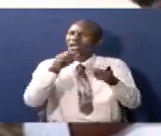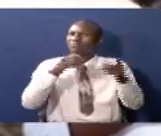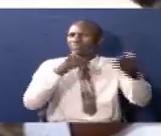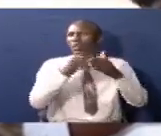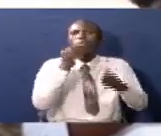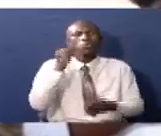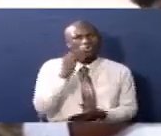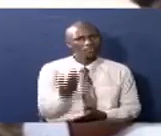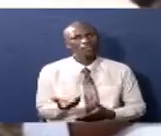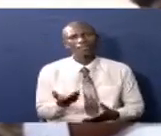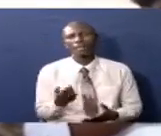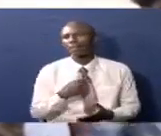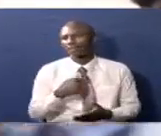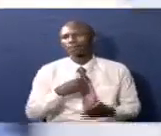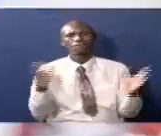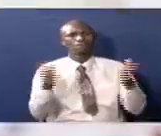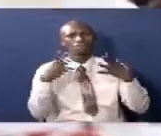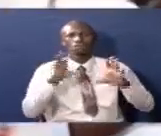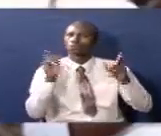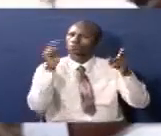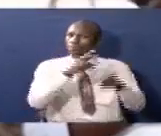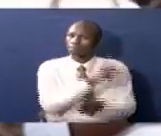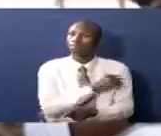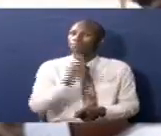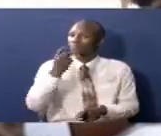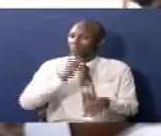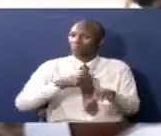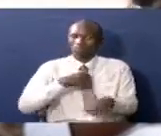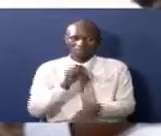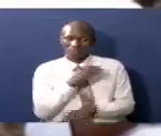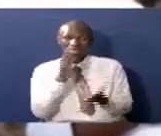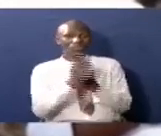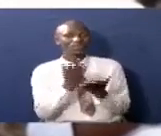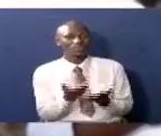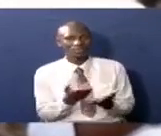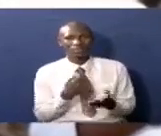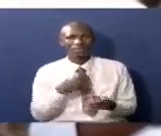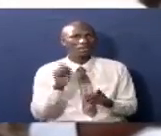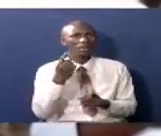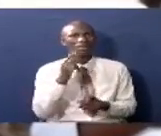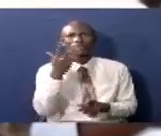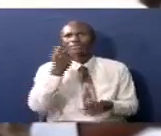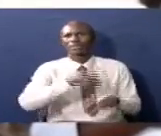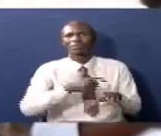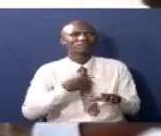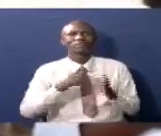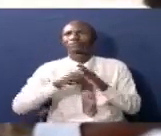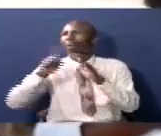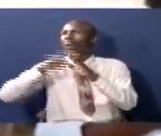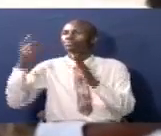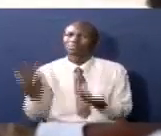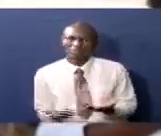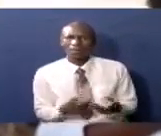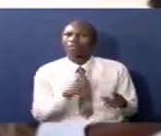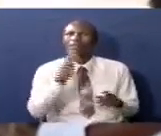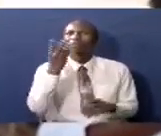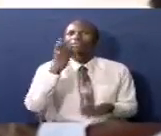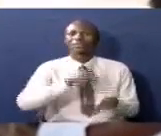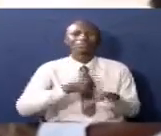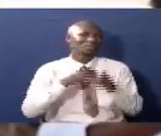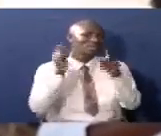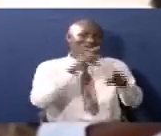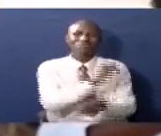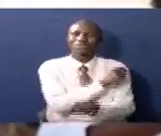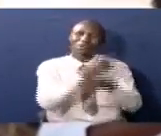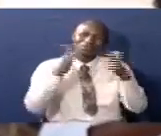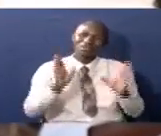amusi na ingu imizando mei makatonywe nundu ya ambe nye na mikia nogie ba sabali 3 December na yakana neza ukana